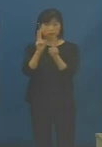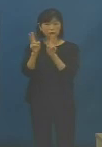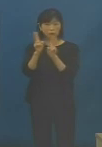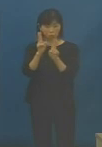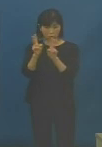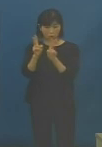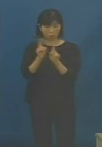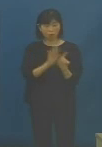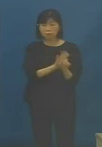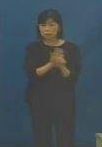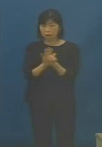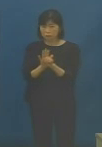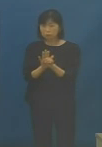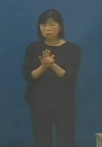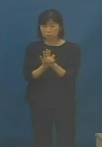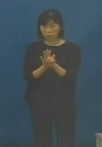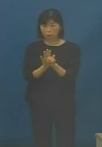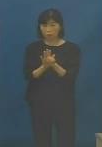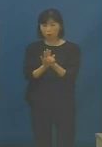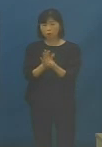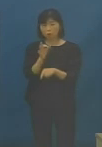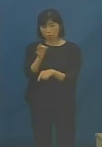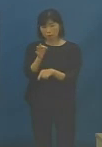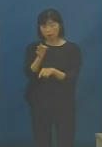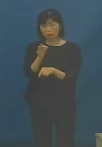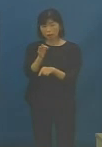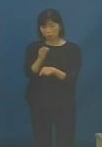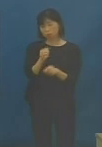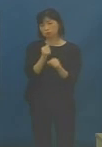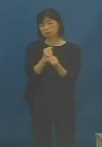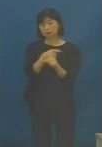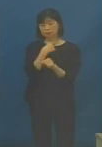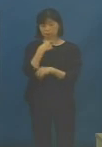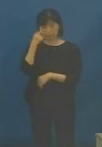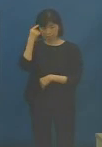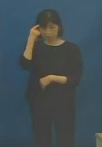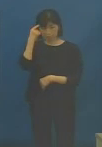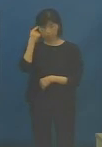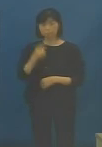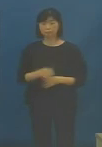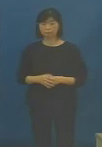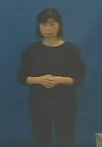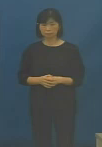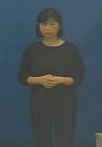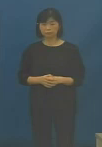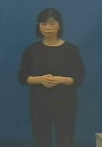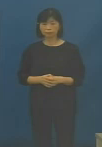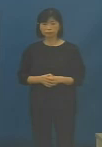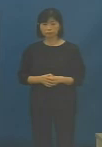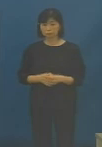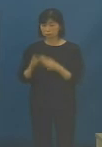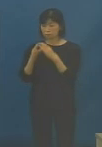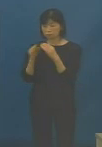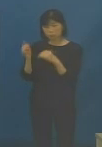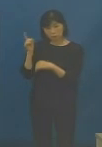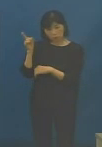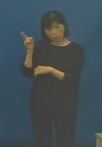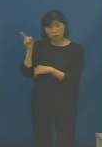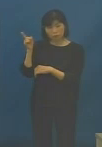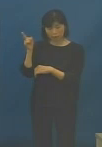の支援の補助金を創設をしようと思います。それで、国の方でです